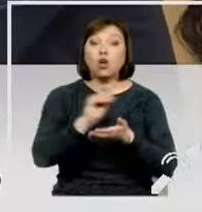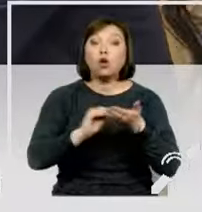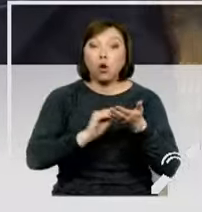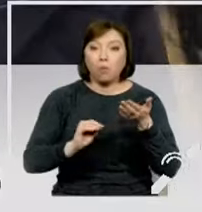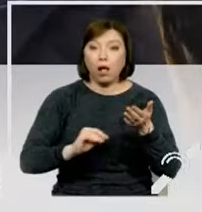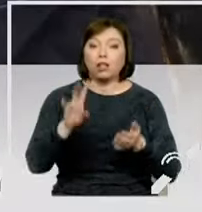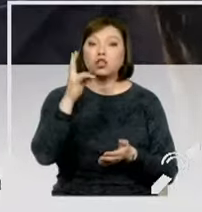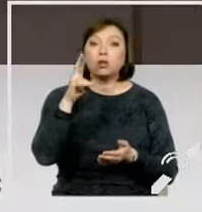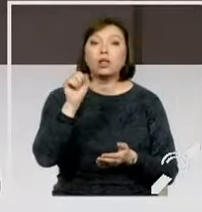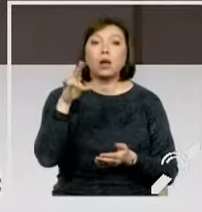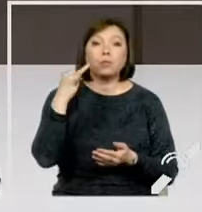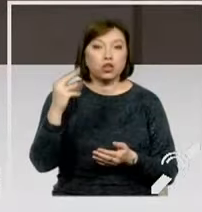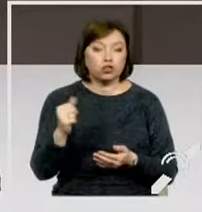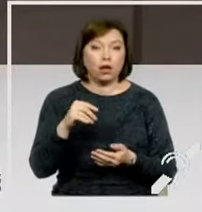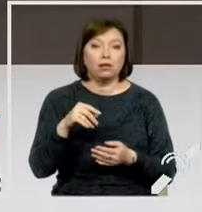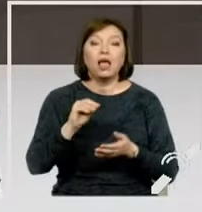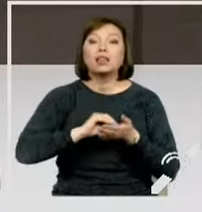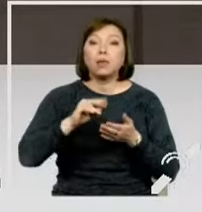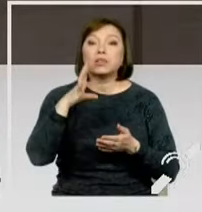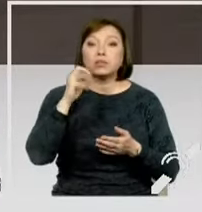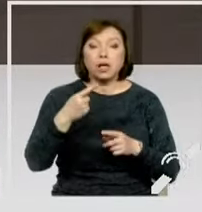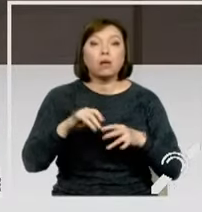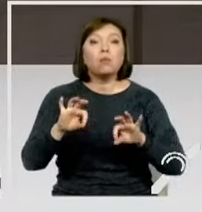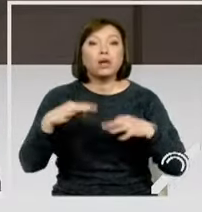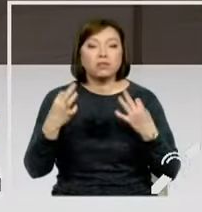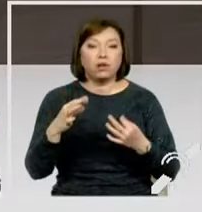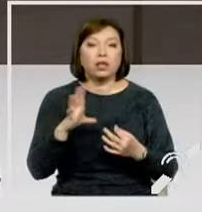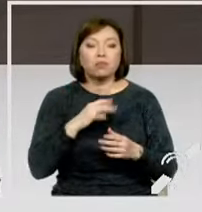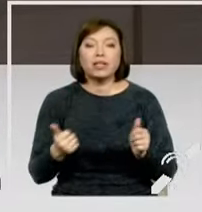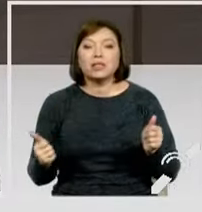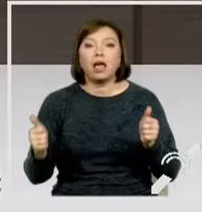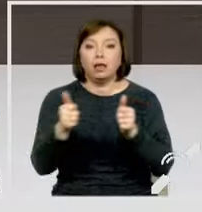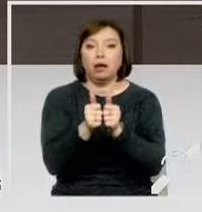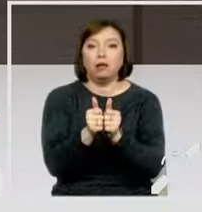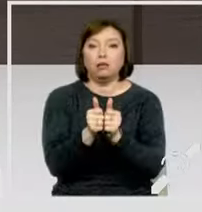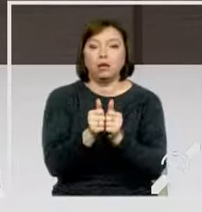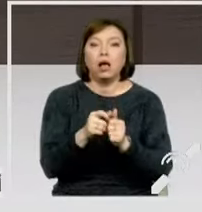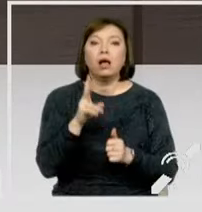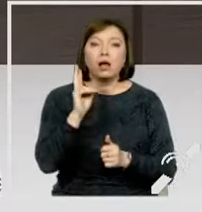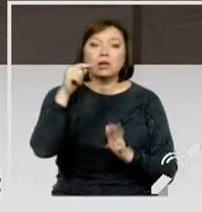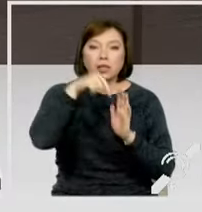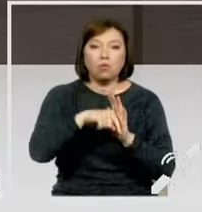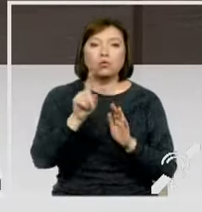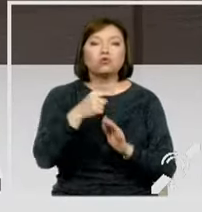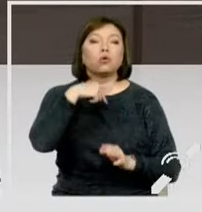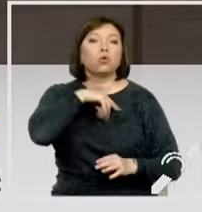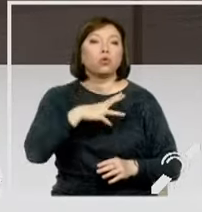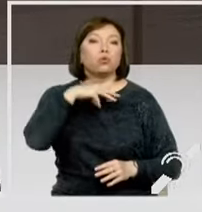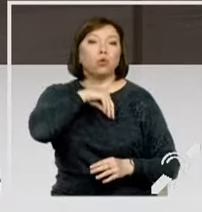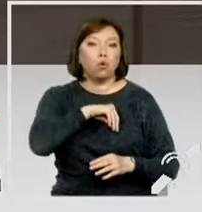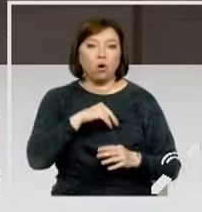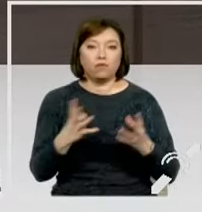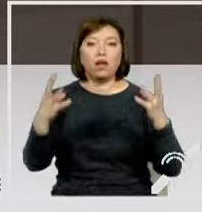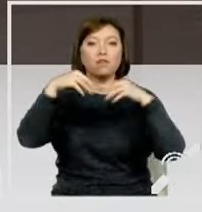Dabija, textul scris, permite să fim foarte aproape de momente unice spirituale,